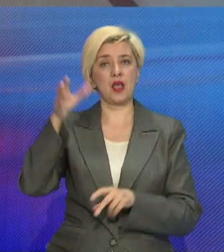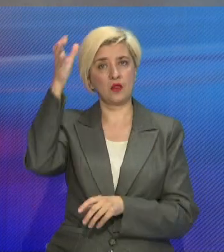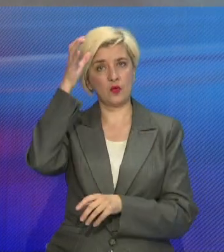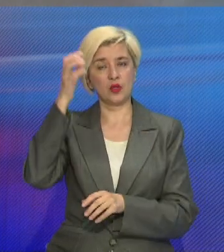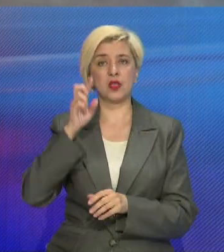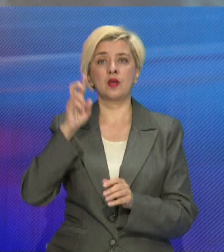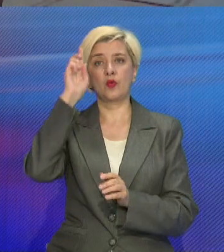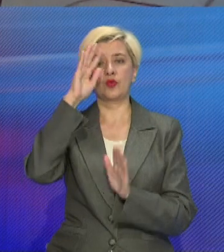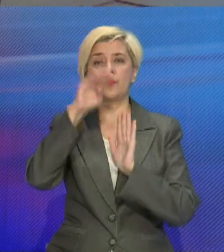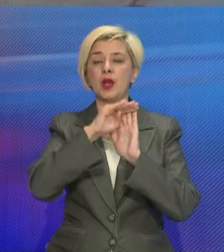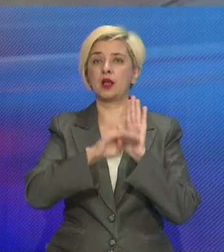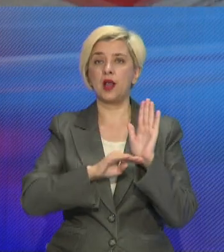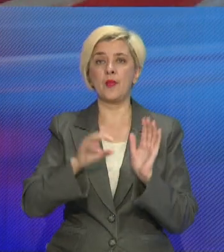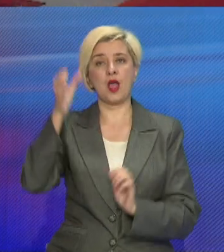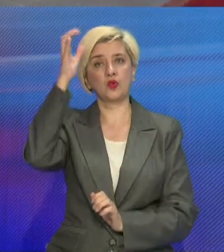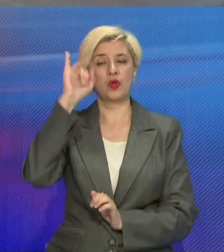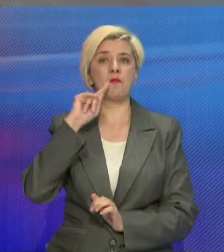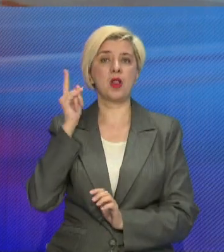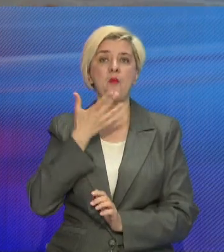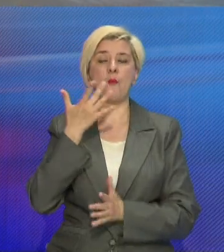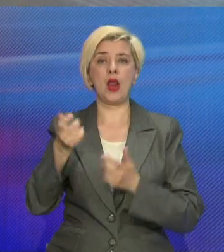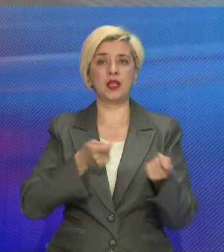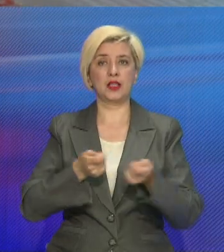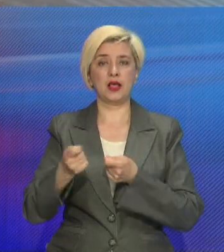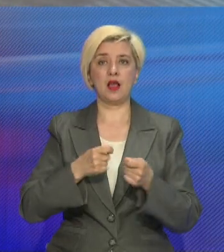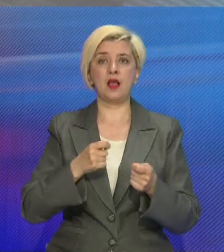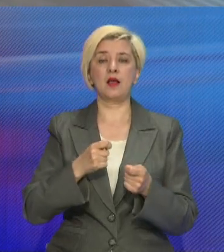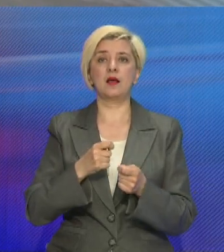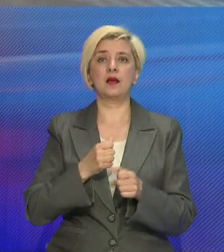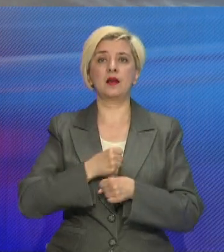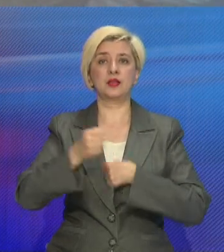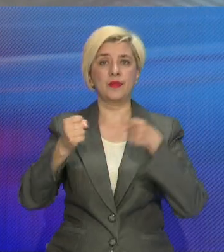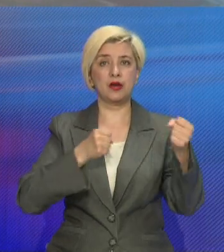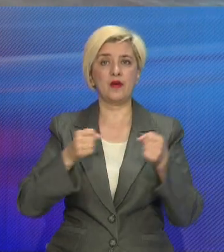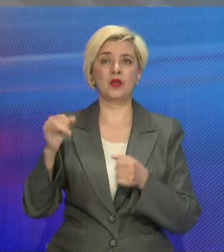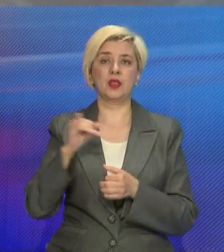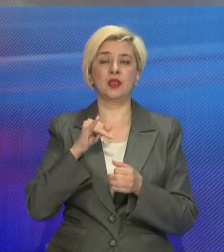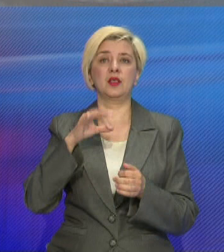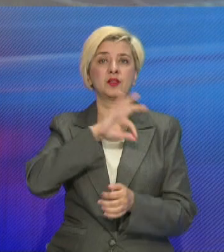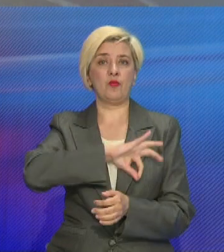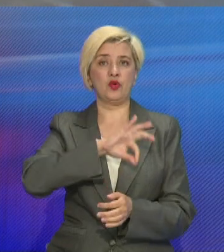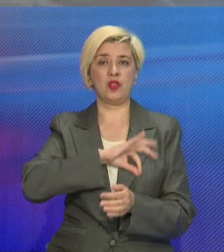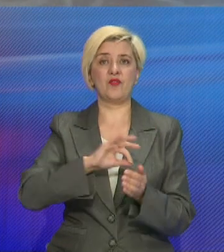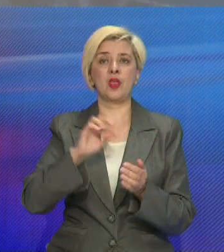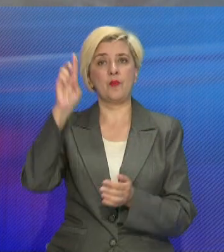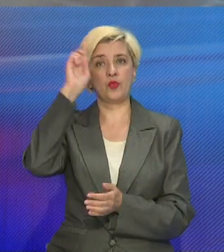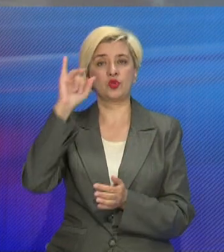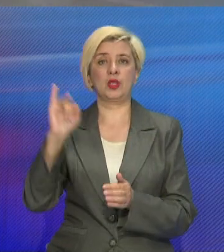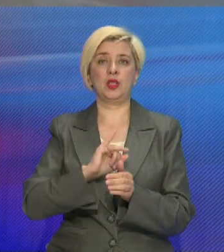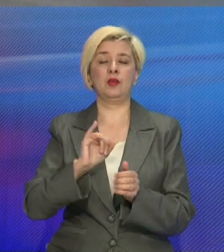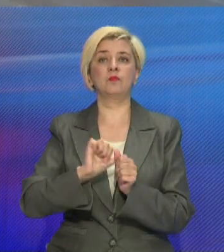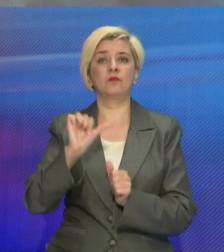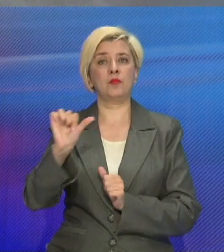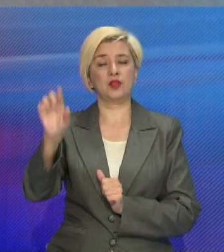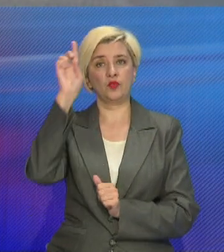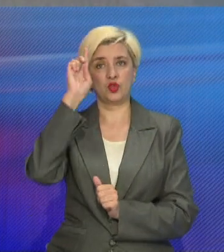молодіжна політика». Відпрацовка розміркуваних, а так само використання бюджетних, позабюджетних і інших сродків, накерованих на реалізацію